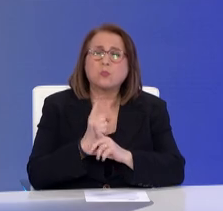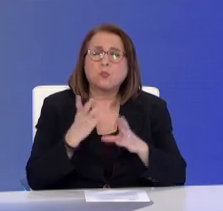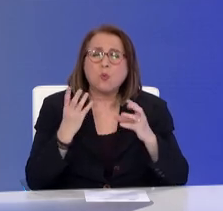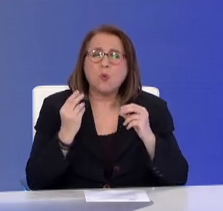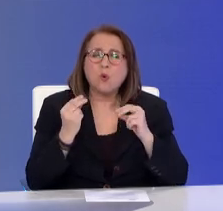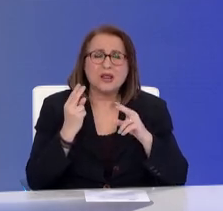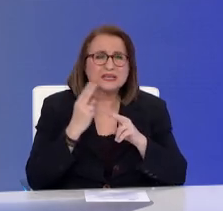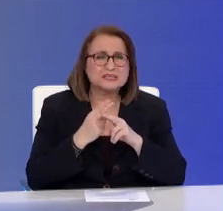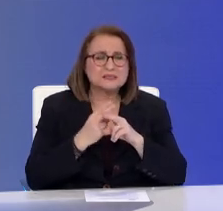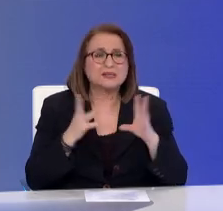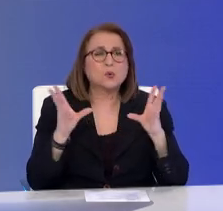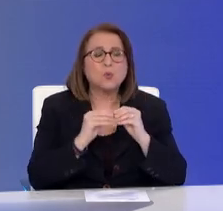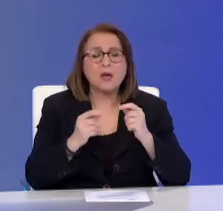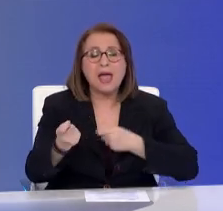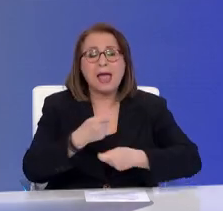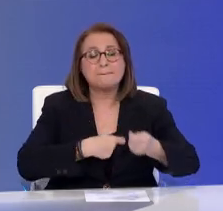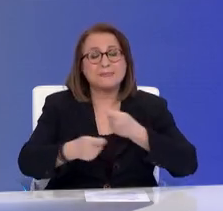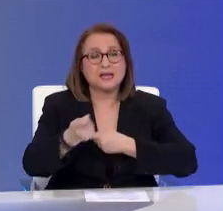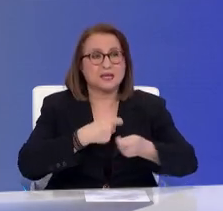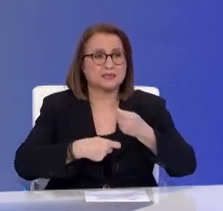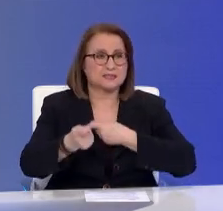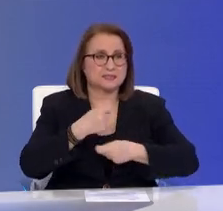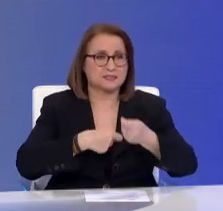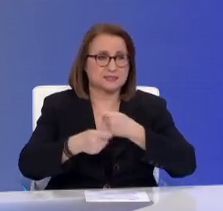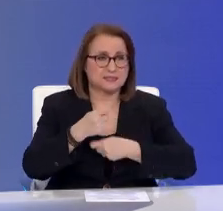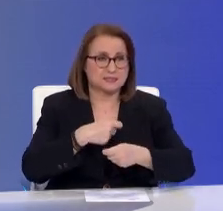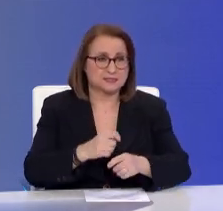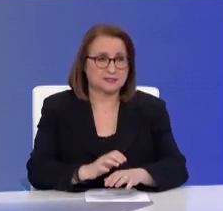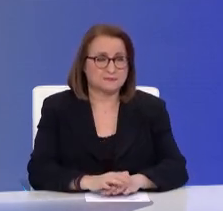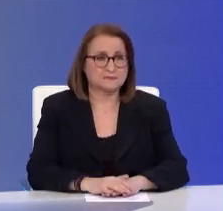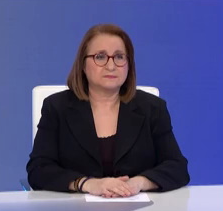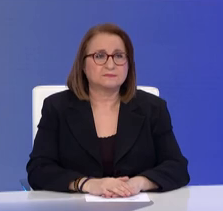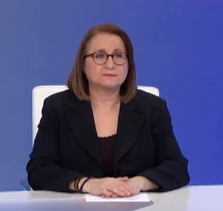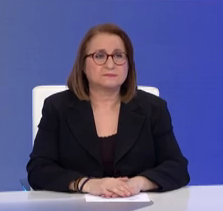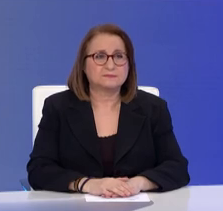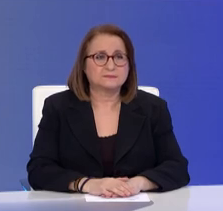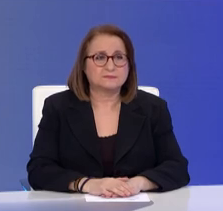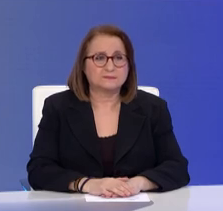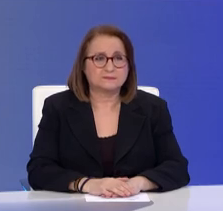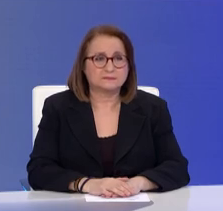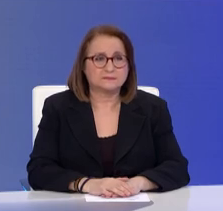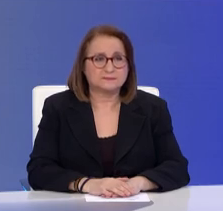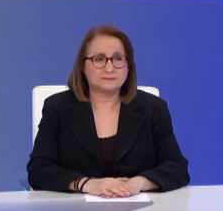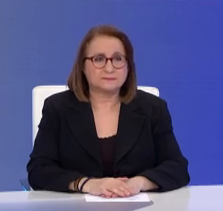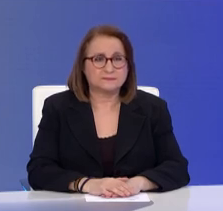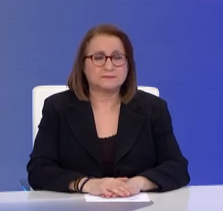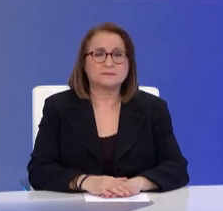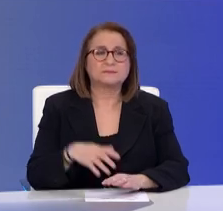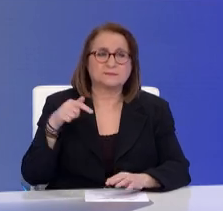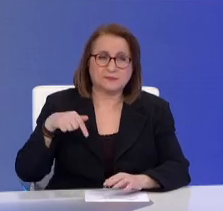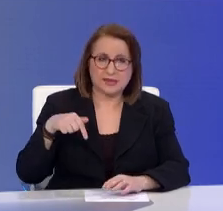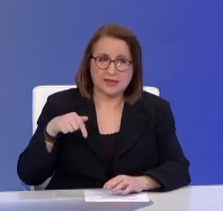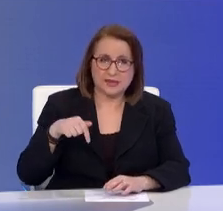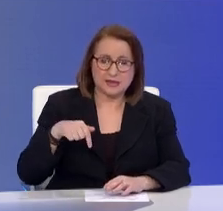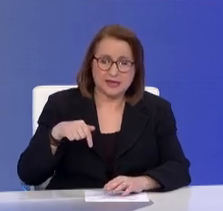μιλάμε για τις επιχειρήσεις. Συγγνώμη, λέει ο μιλητής. Same period we are celebrating today. Σήμερα